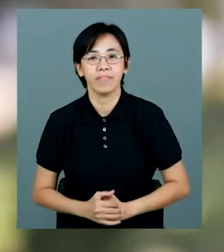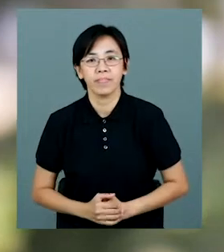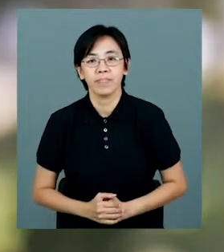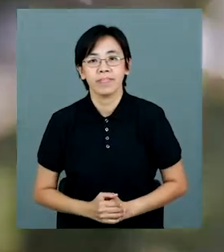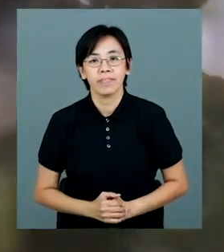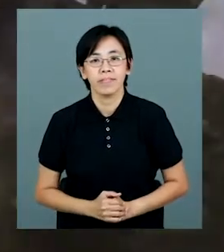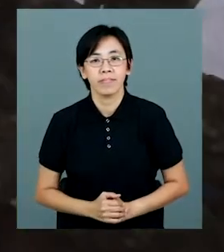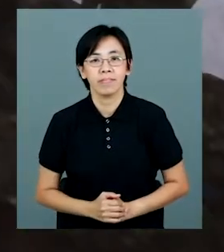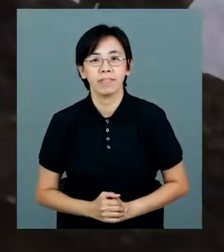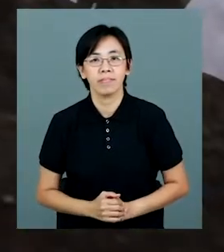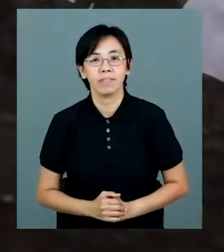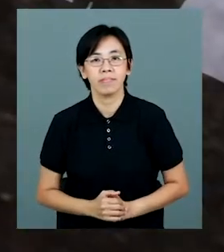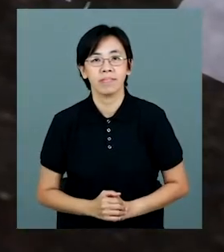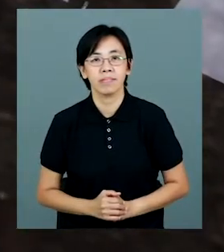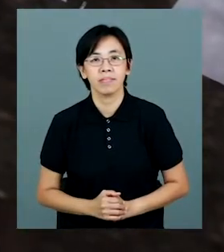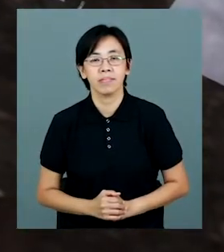าพ